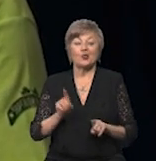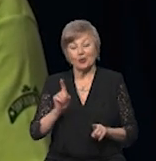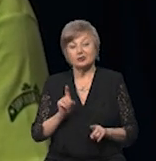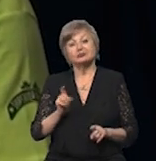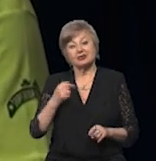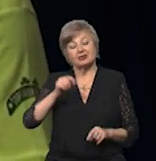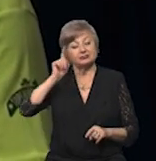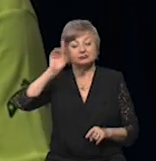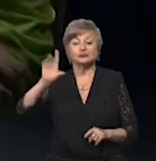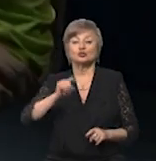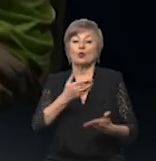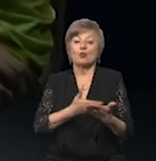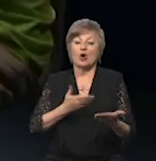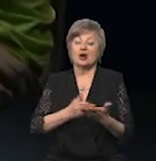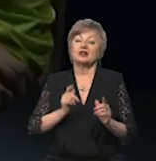давати.